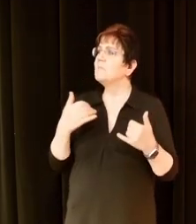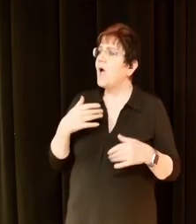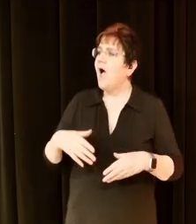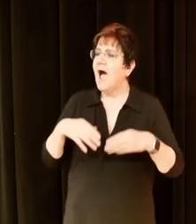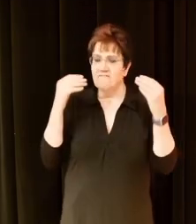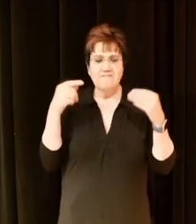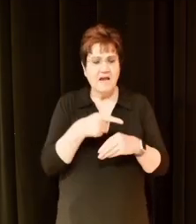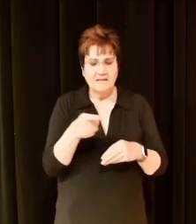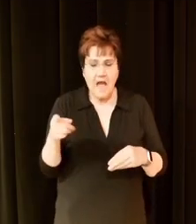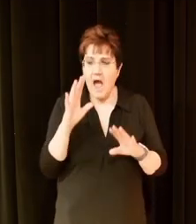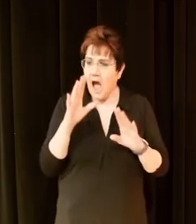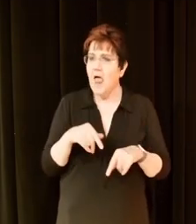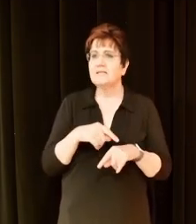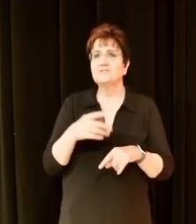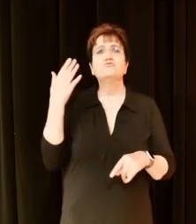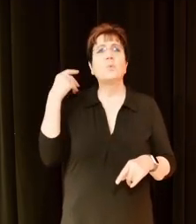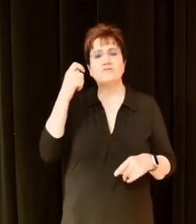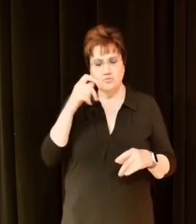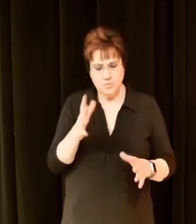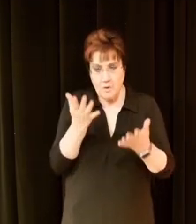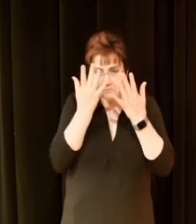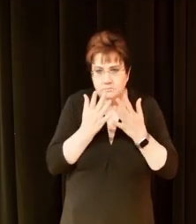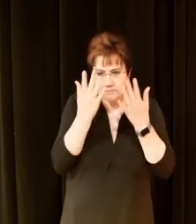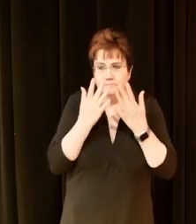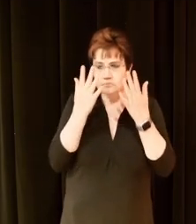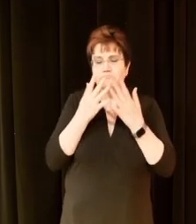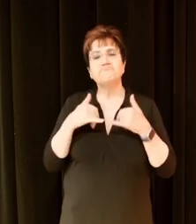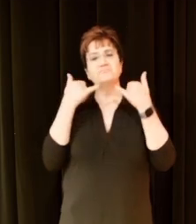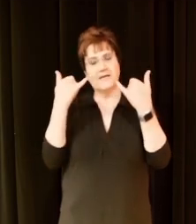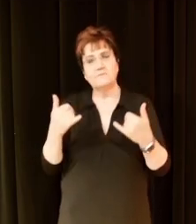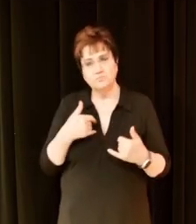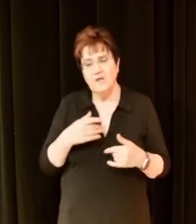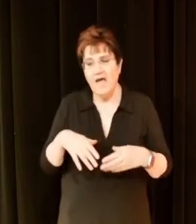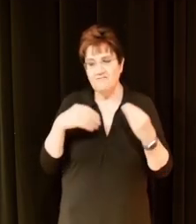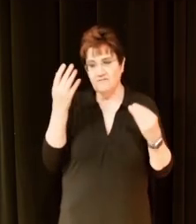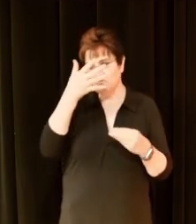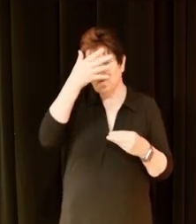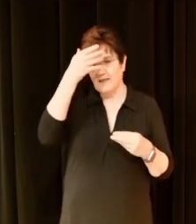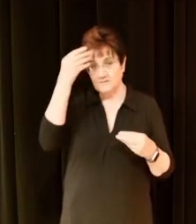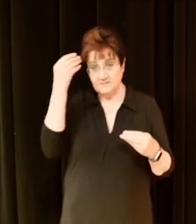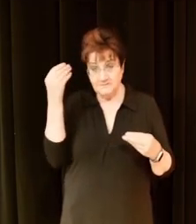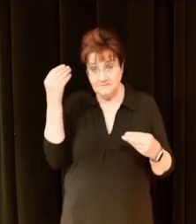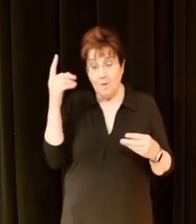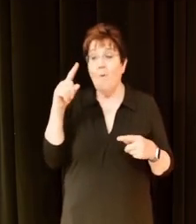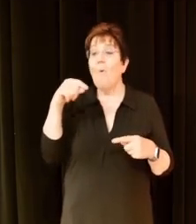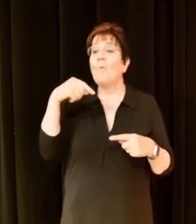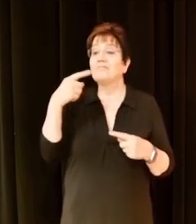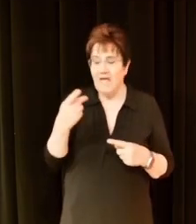zu verlernen, was ich studiert habe, damit ich endlich das tun kann, was ich bin.